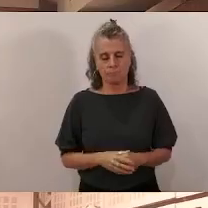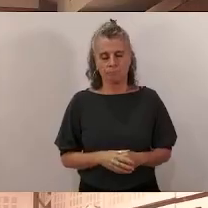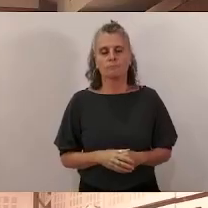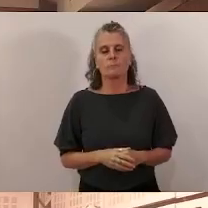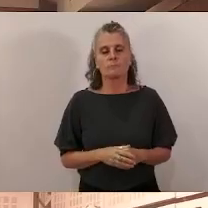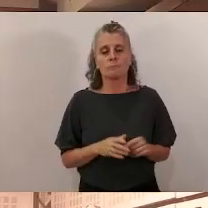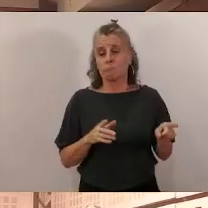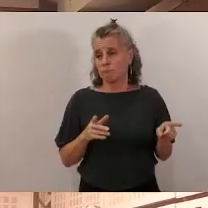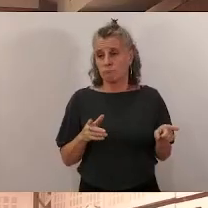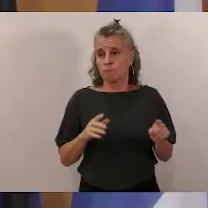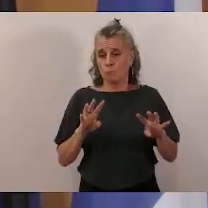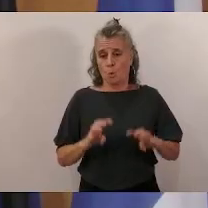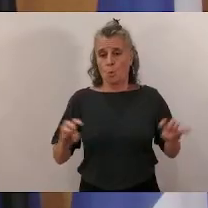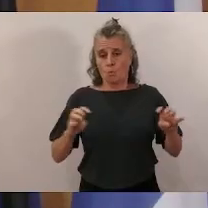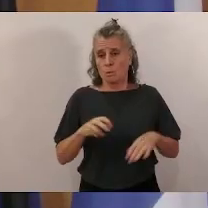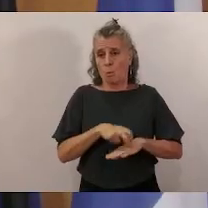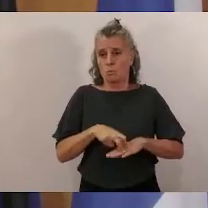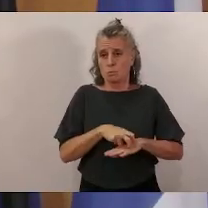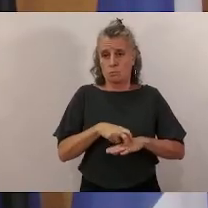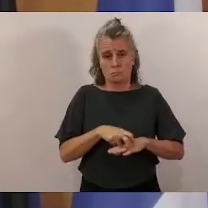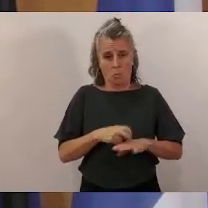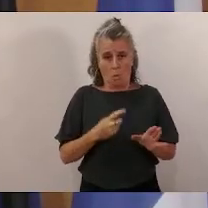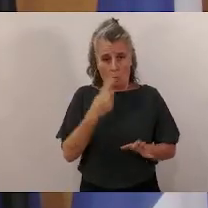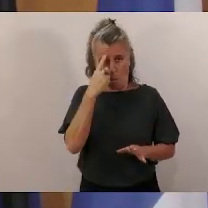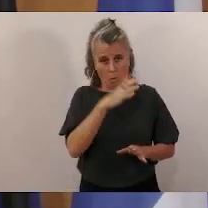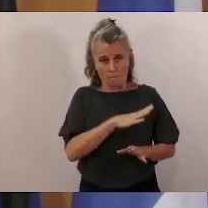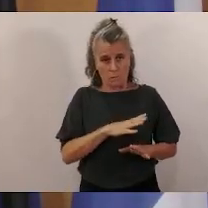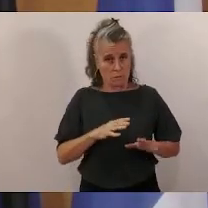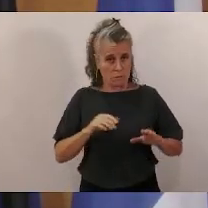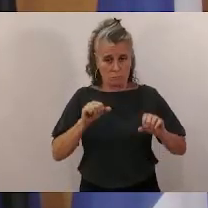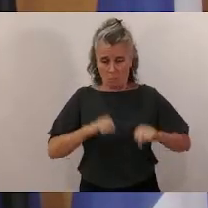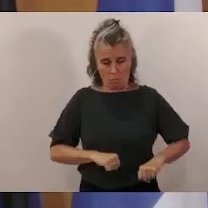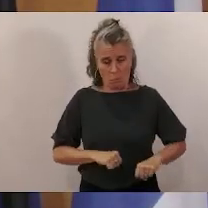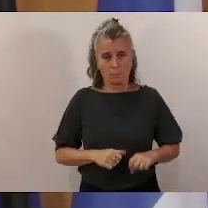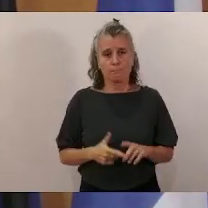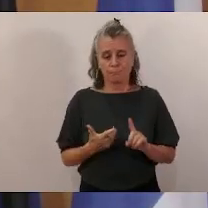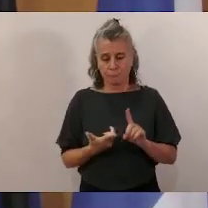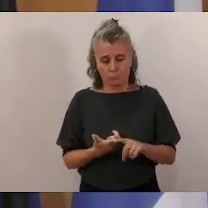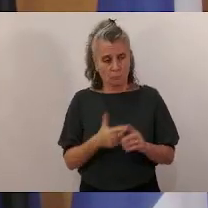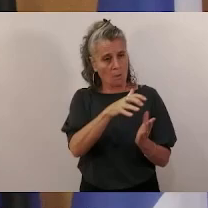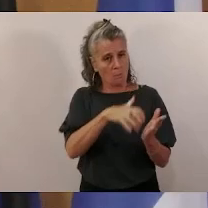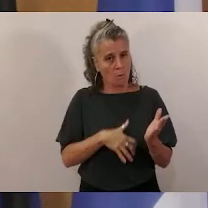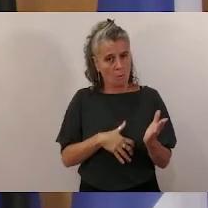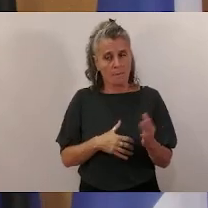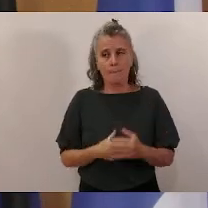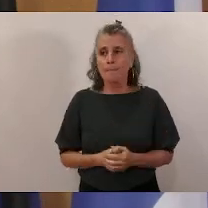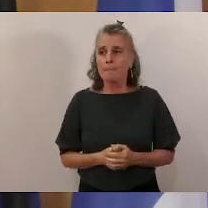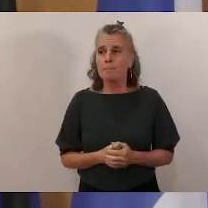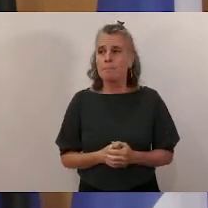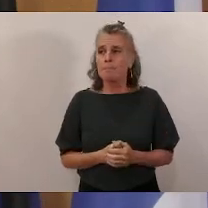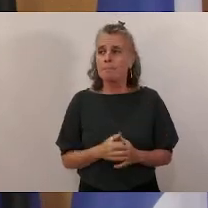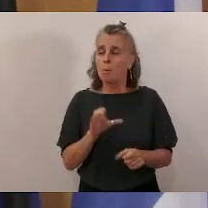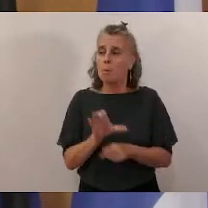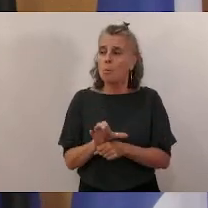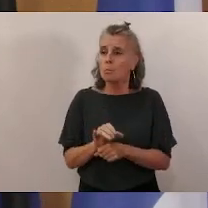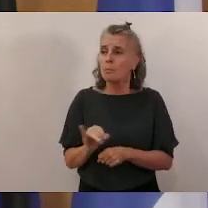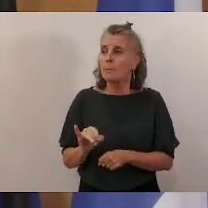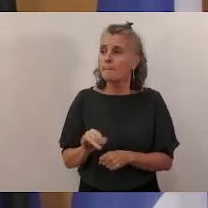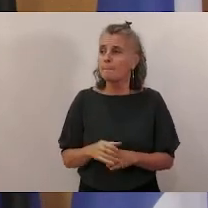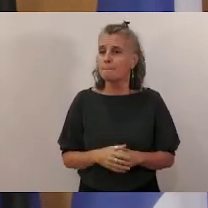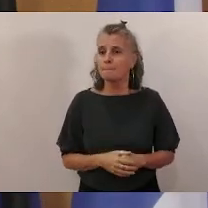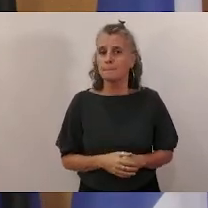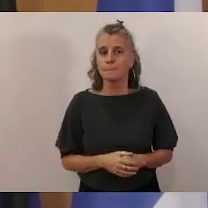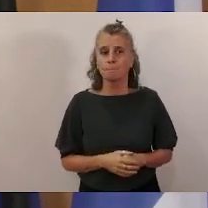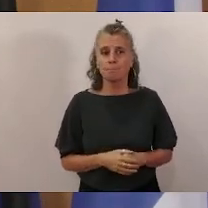Avis favorable du Conseil d'arrondissement. Je passe au vote sur le rapport numéro 2, qui donne un avis contre.